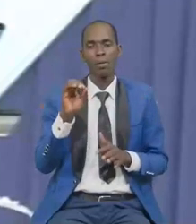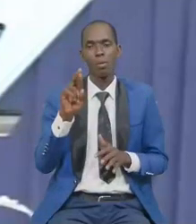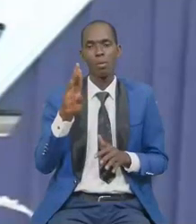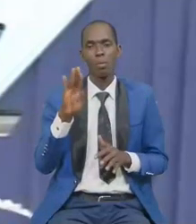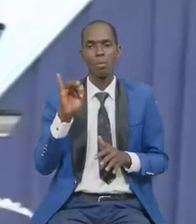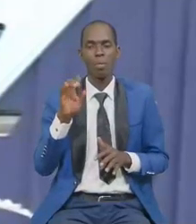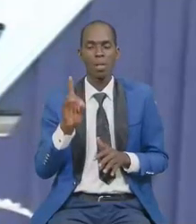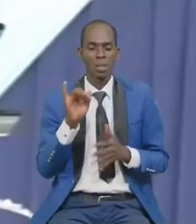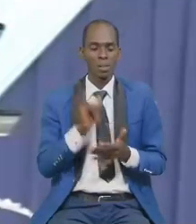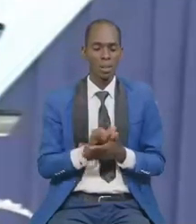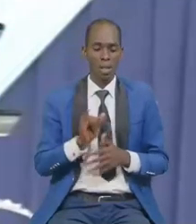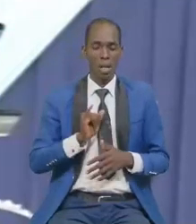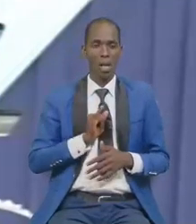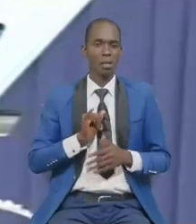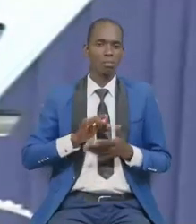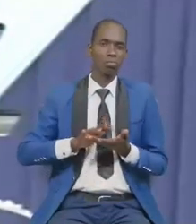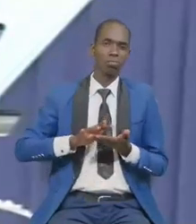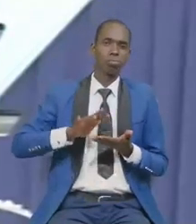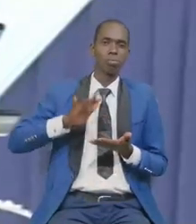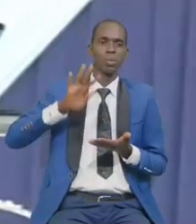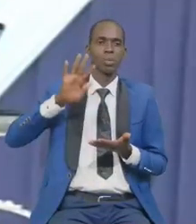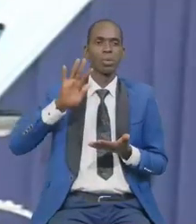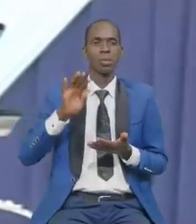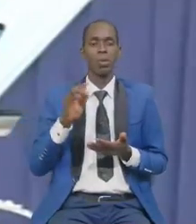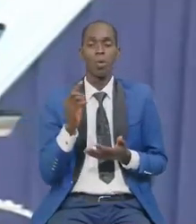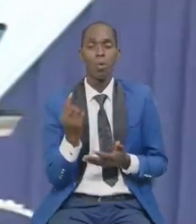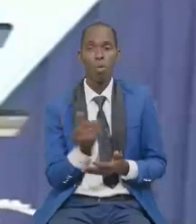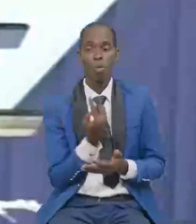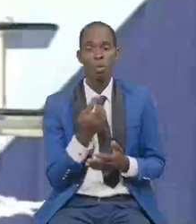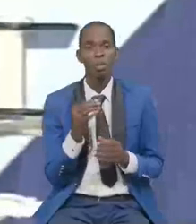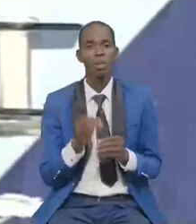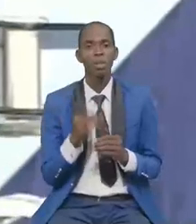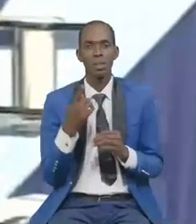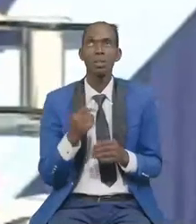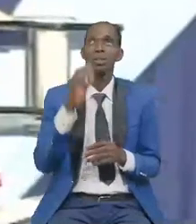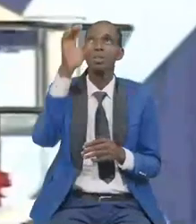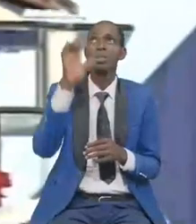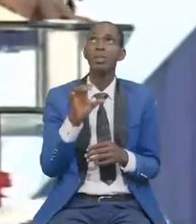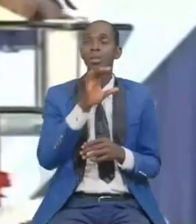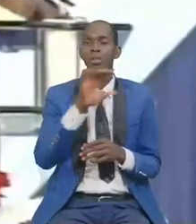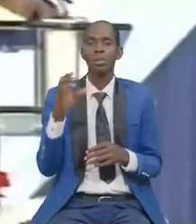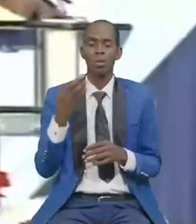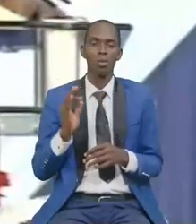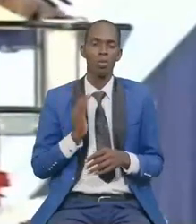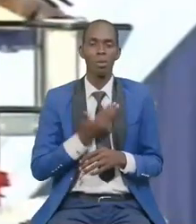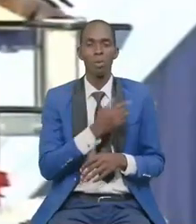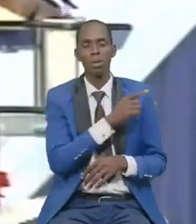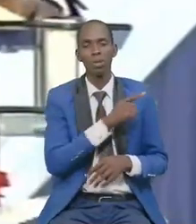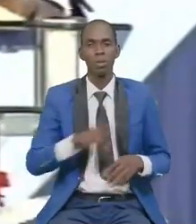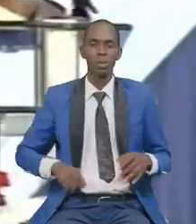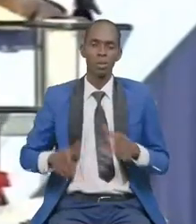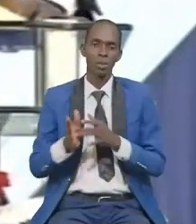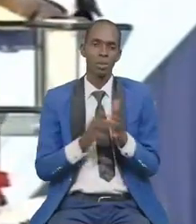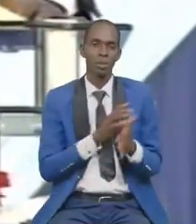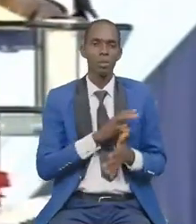Pour ce qui me concerne, loin de moi la pensée de me glorifier d'autre chose que de la